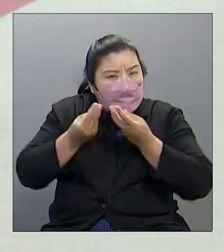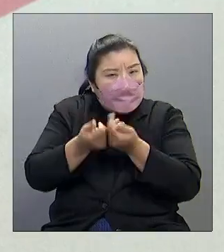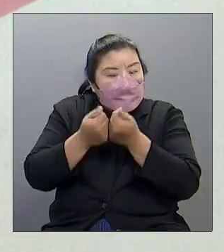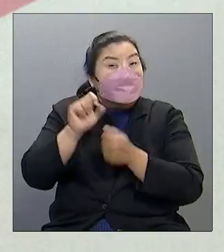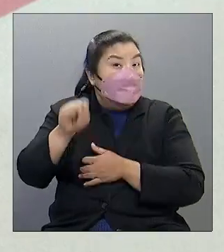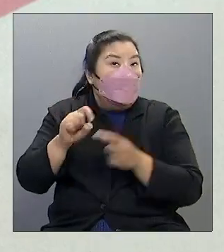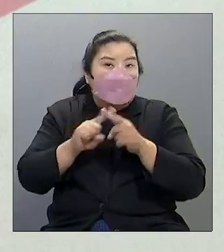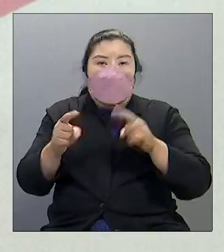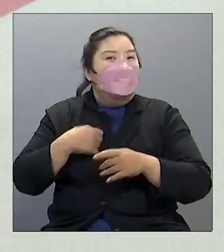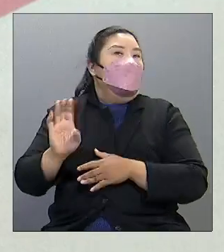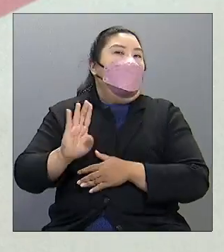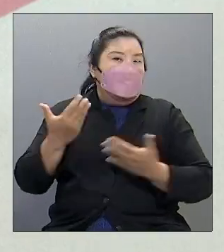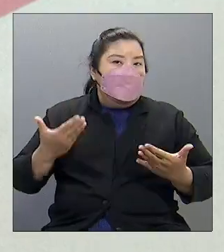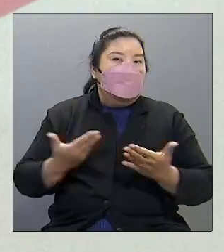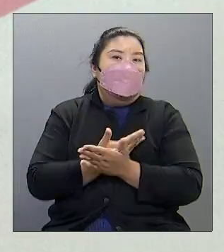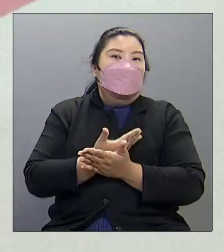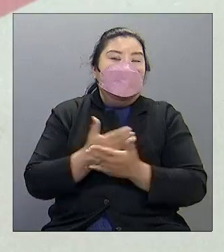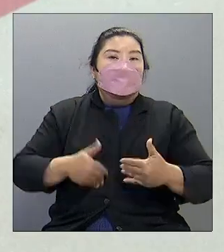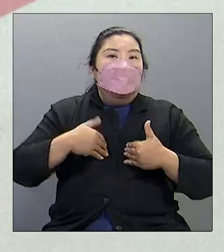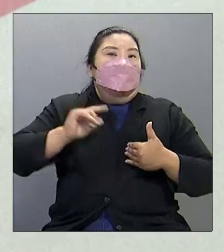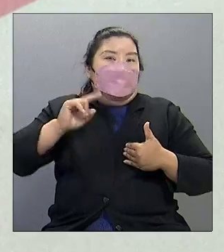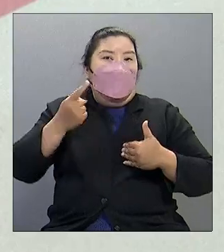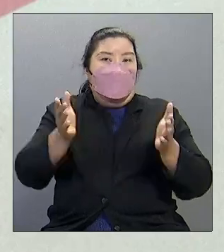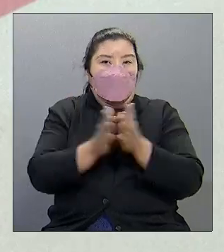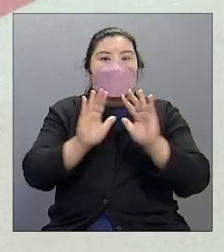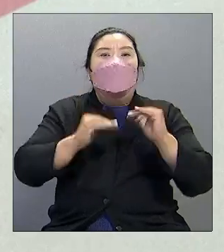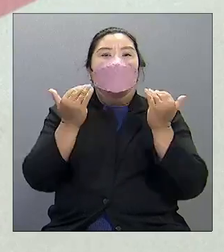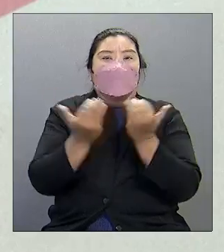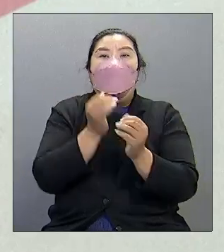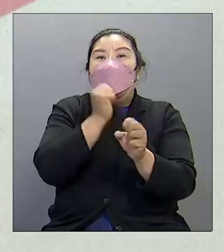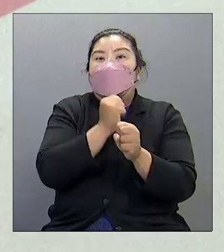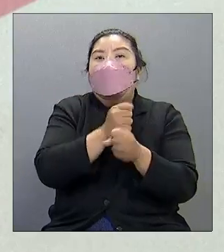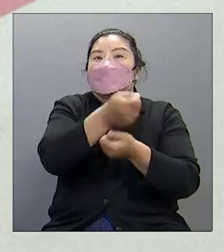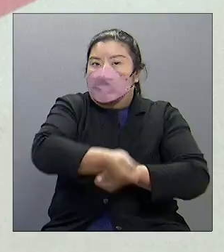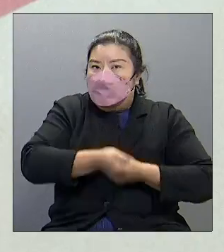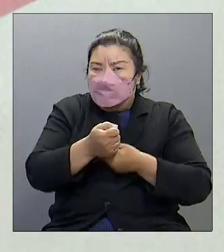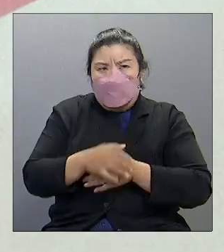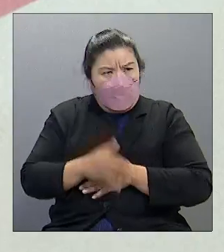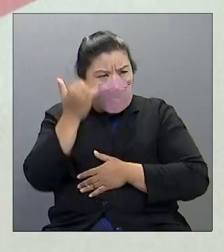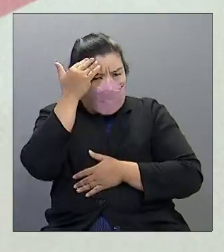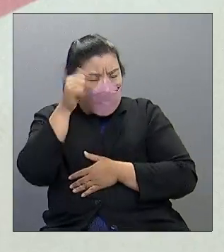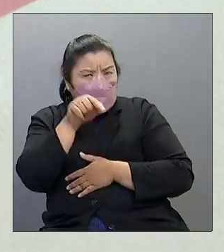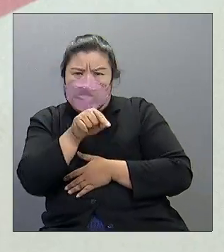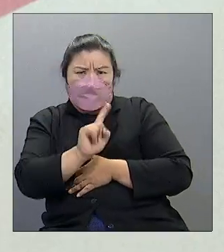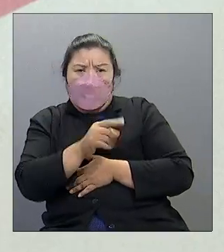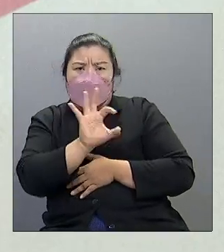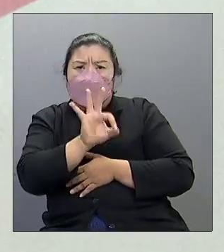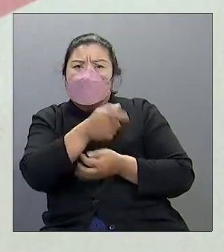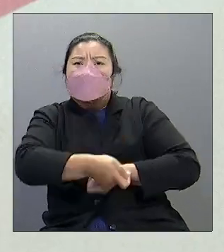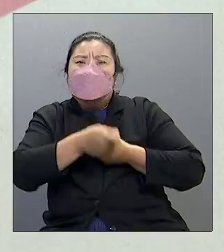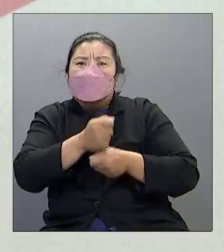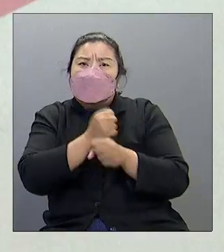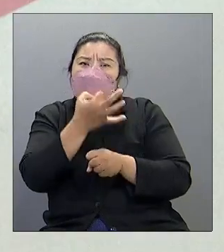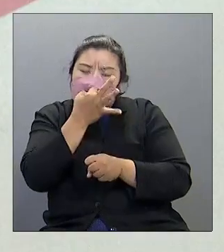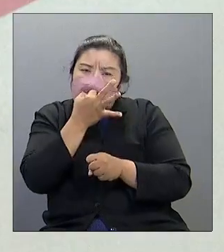นใจครับชีวิตกับครอบครัวโยการทำเกษตกรรมทำไมกถมคามคดแบบนี้และในมมมองชีวของเขาคาม